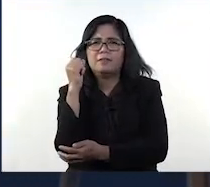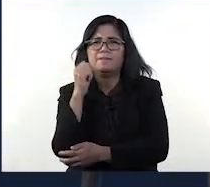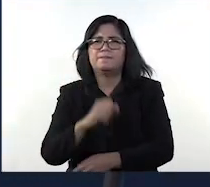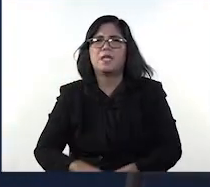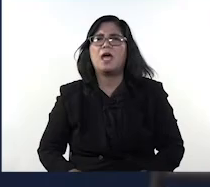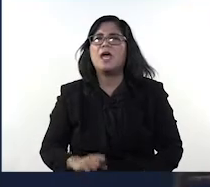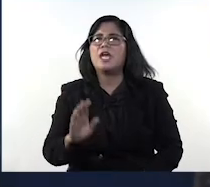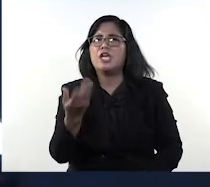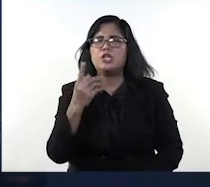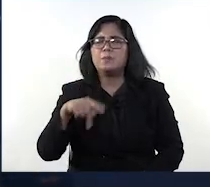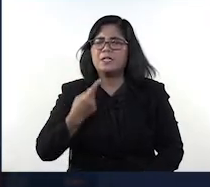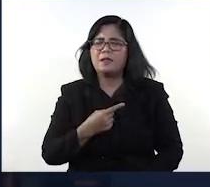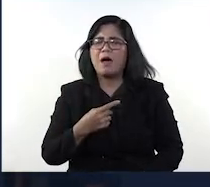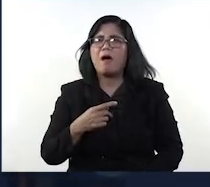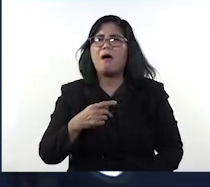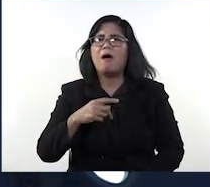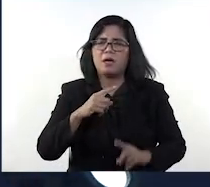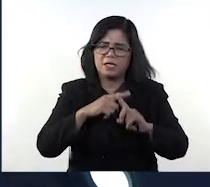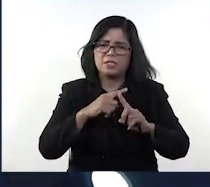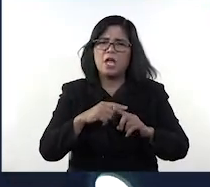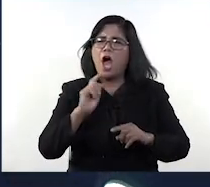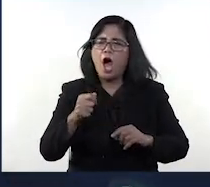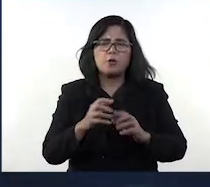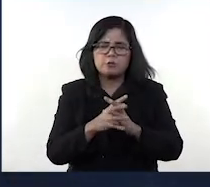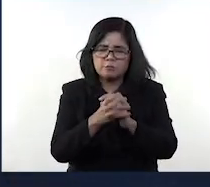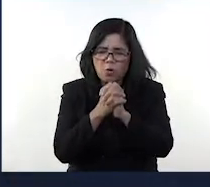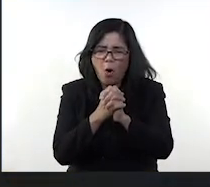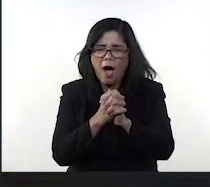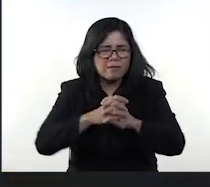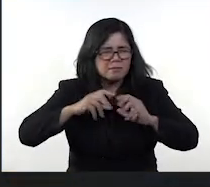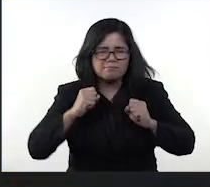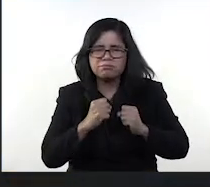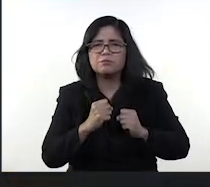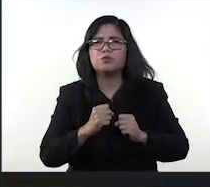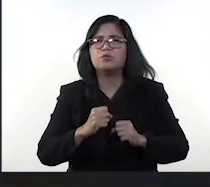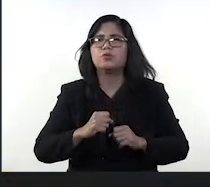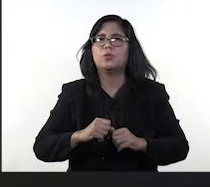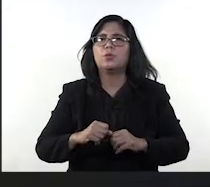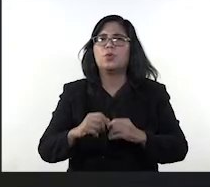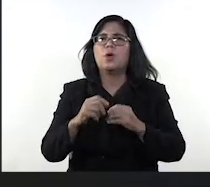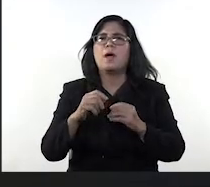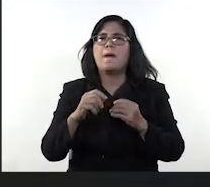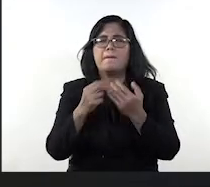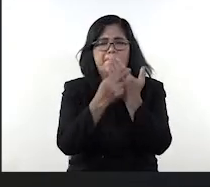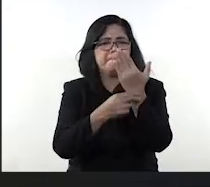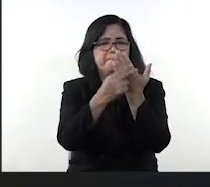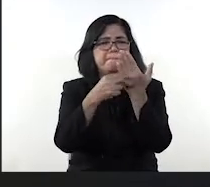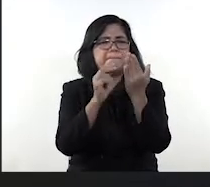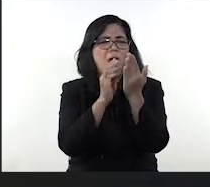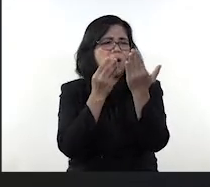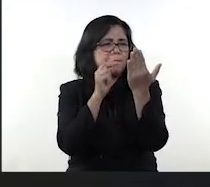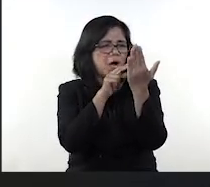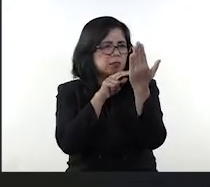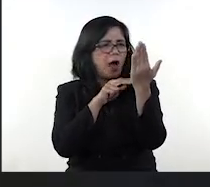kerja keras Harjo akras harus Baca Alkitab dengan keras harus sungguh-sungguh scrap tinggalkan segala